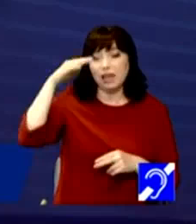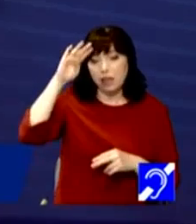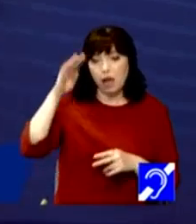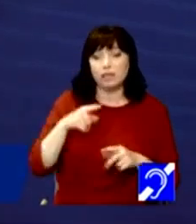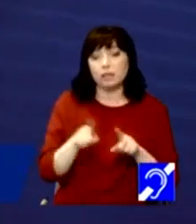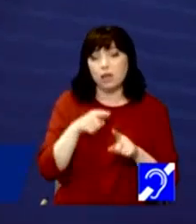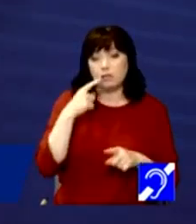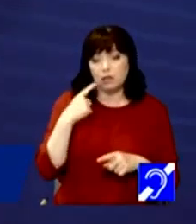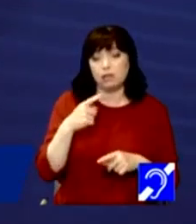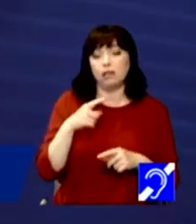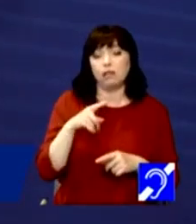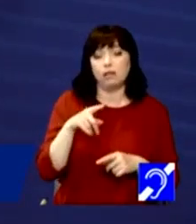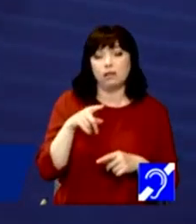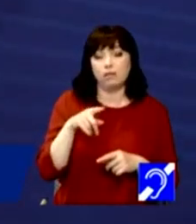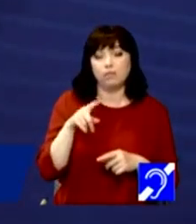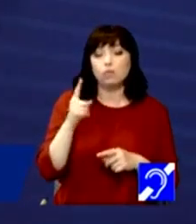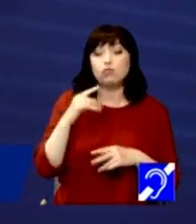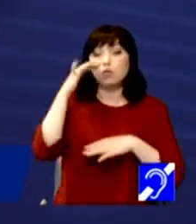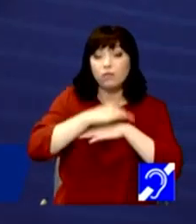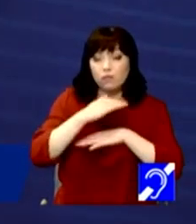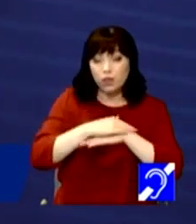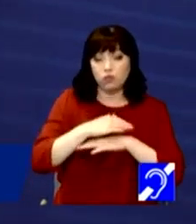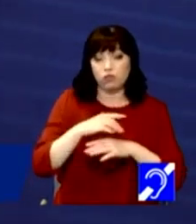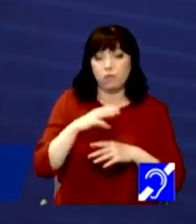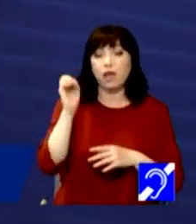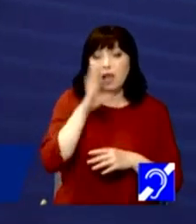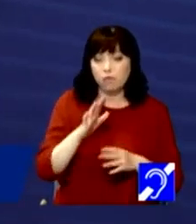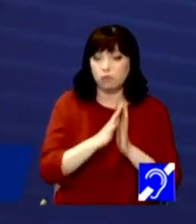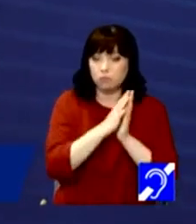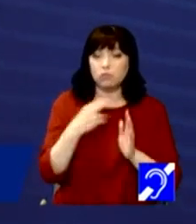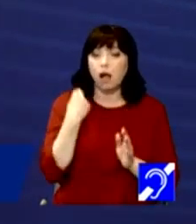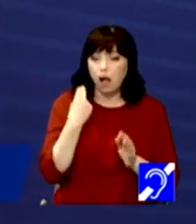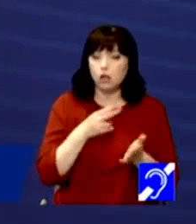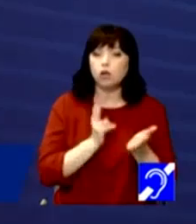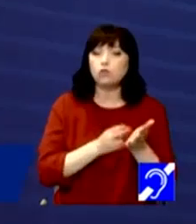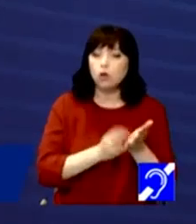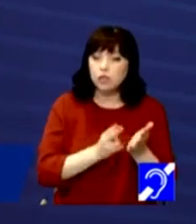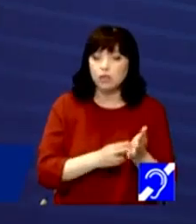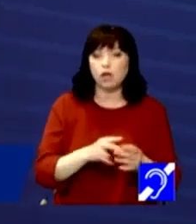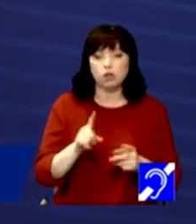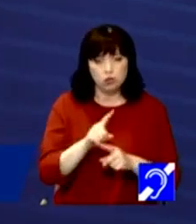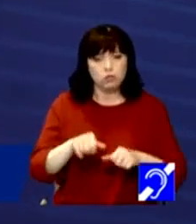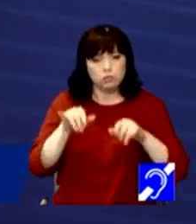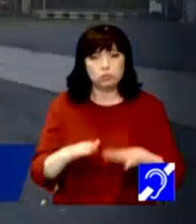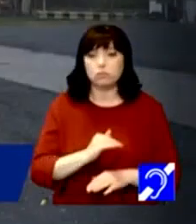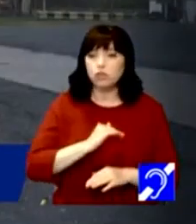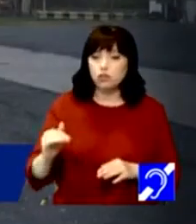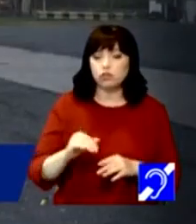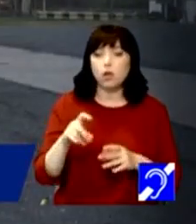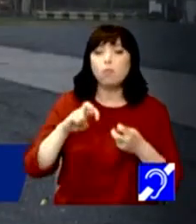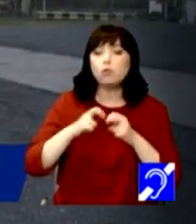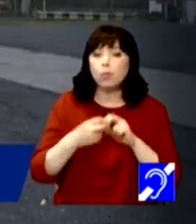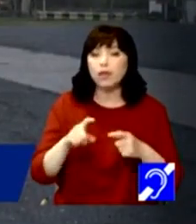britanic de externe Liz Truss după ce aseară Uniunea Europeană a îndemnat Londra să dea dovadă de creativitate și hotărâre pentru soluționarea